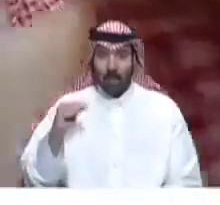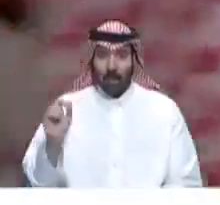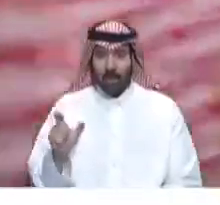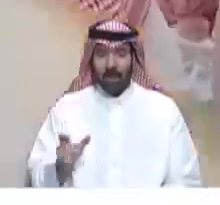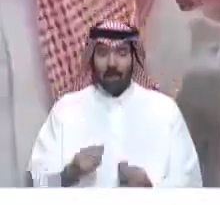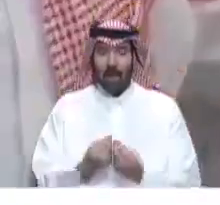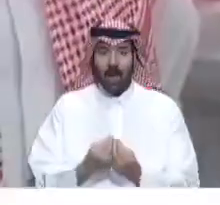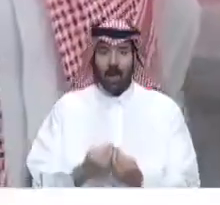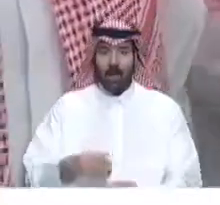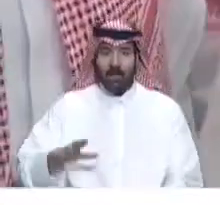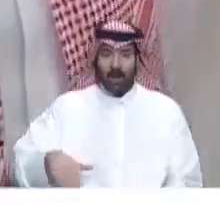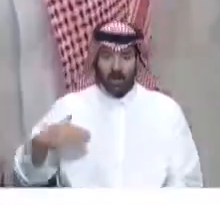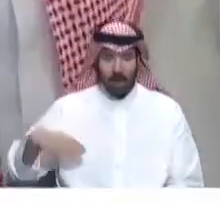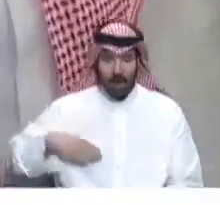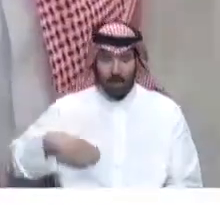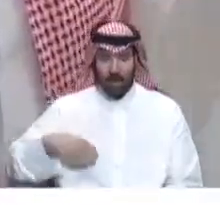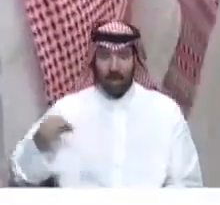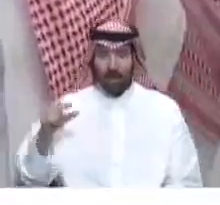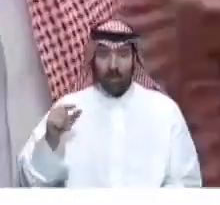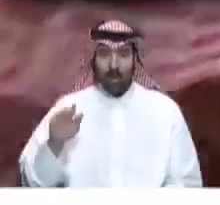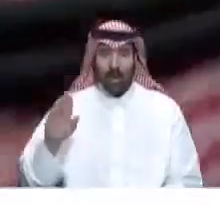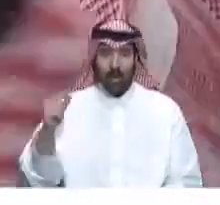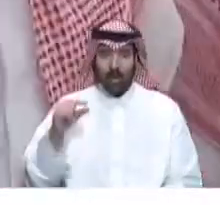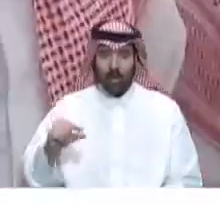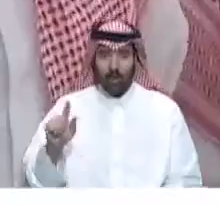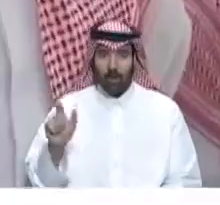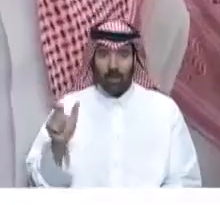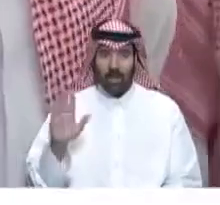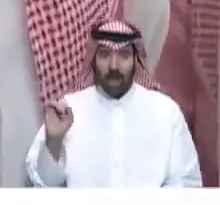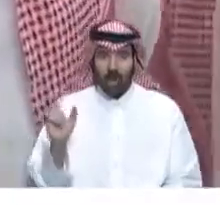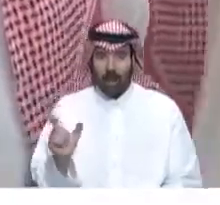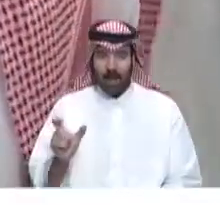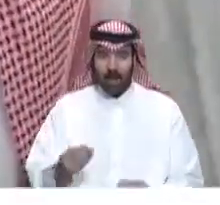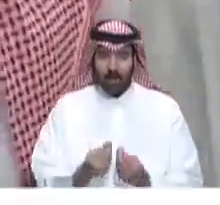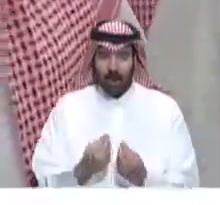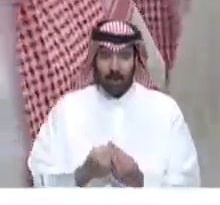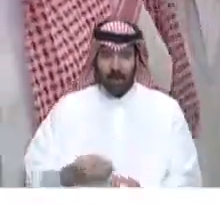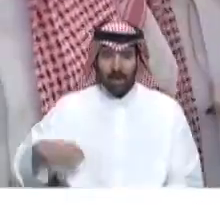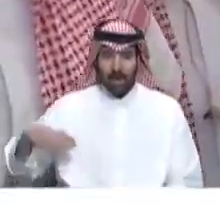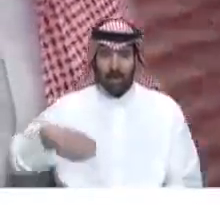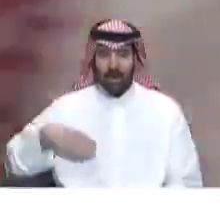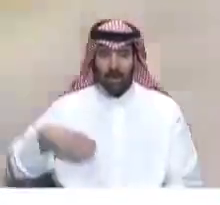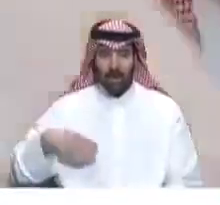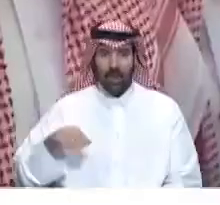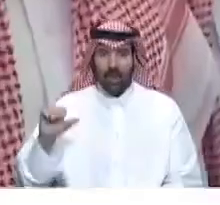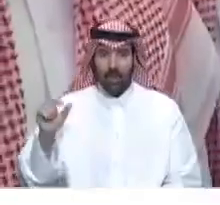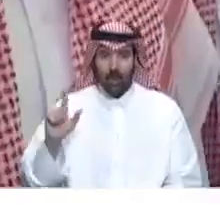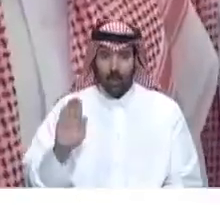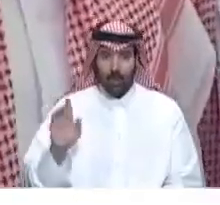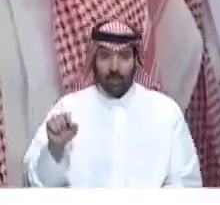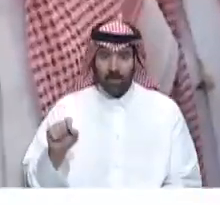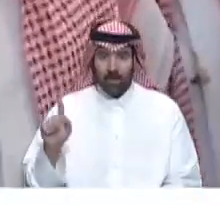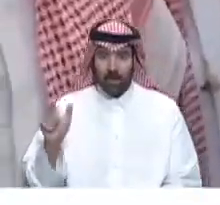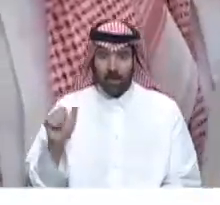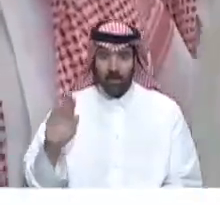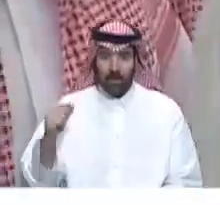العزيز، وصاحب السمو الأمير الدكتور سعود بن سلمان بن محمد، وصاحب السمو الملكي الأمير يوسف بن